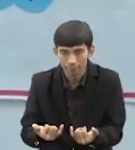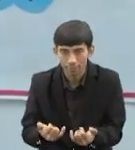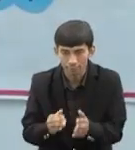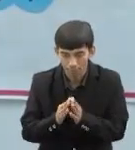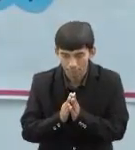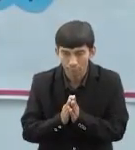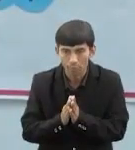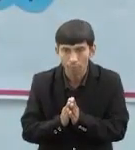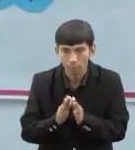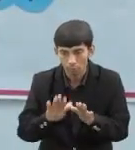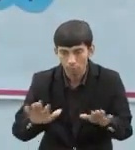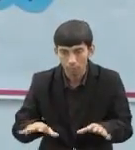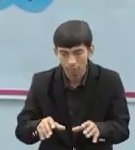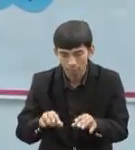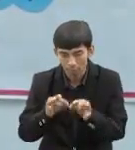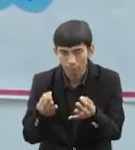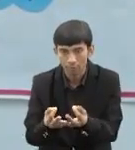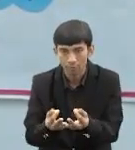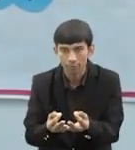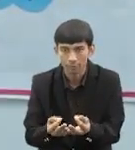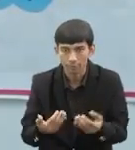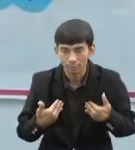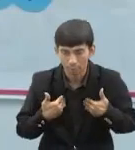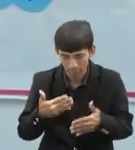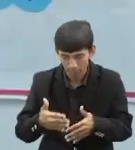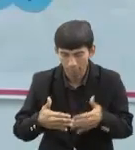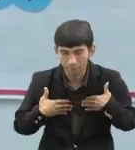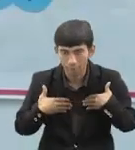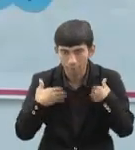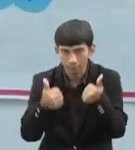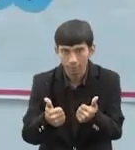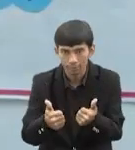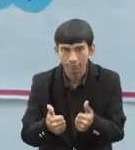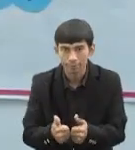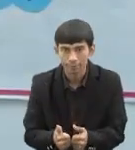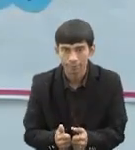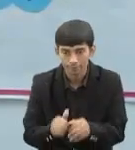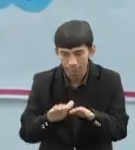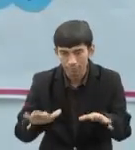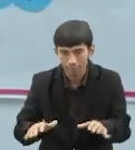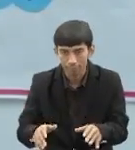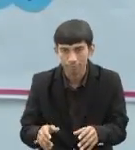នាថ្ងៃនេះចាជូនពរកូនទាំងអស់គ្នានិងក្រុមគ្រួសារមានសុខភាពល្អណា